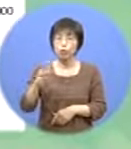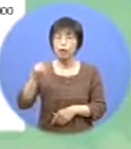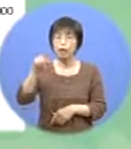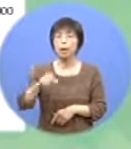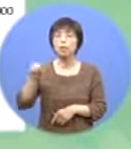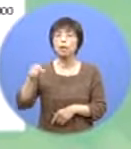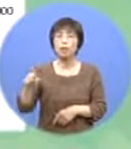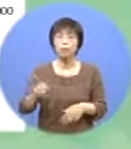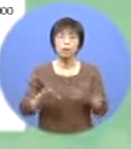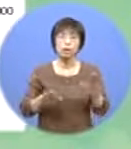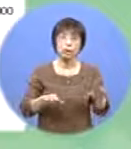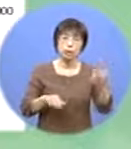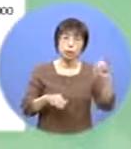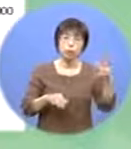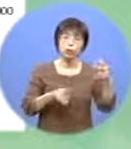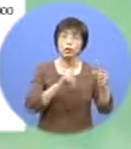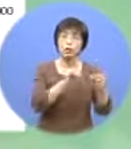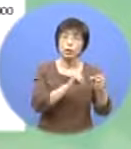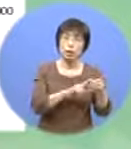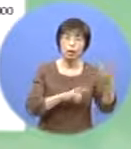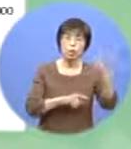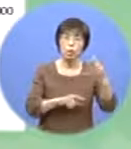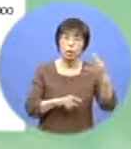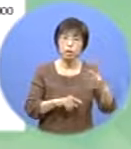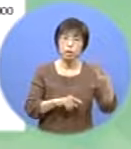623ヘクタールから平成27年には